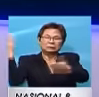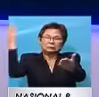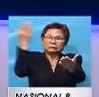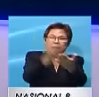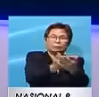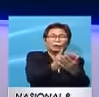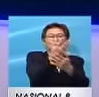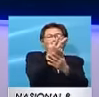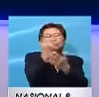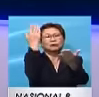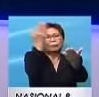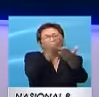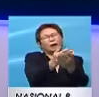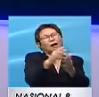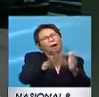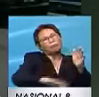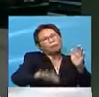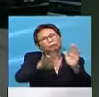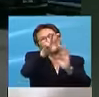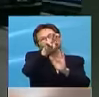20 minit